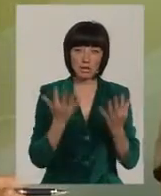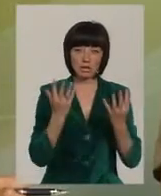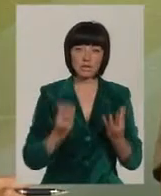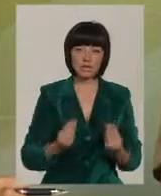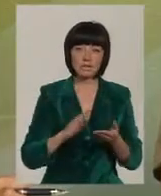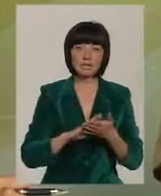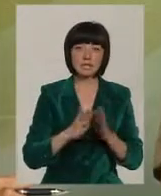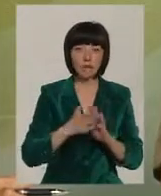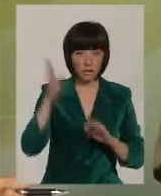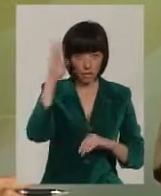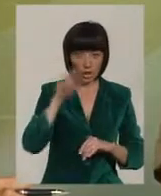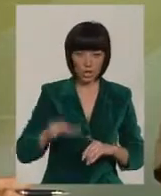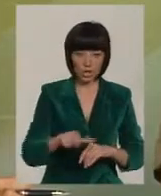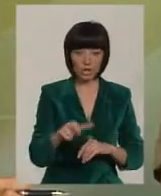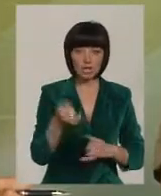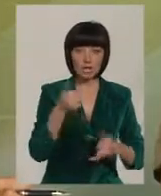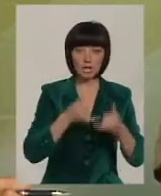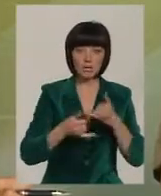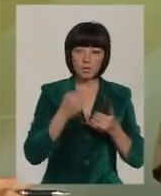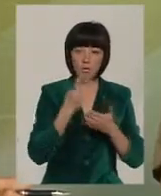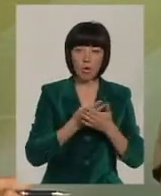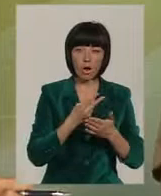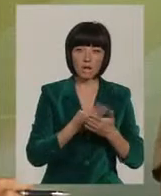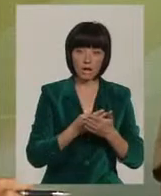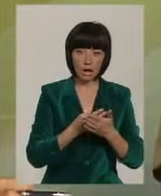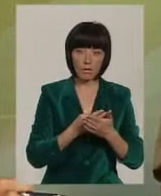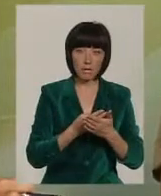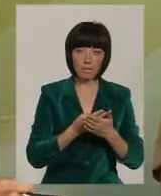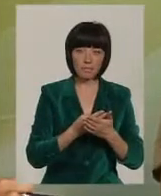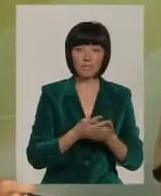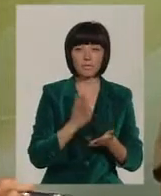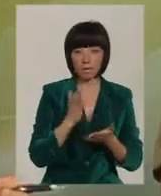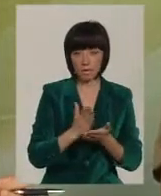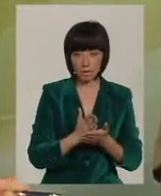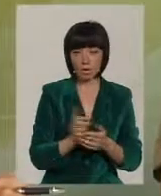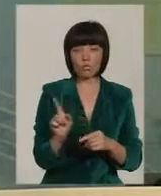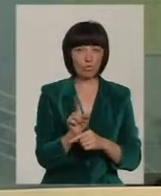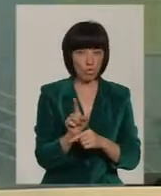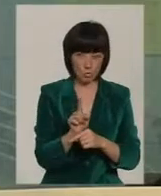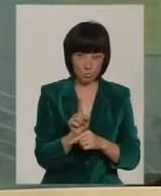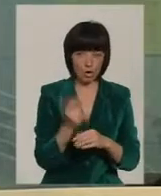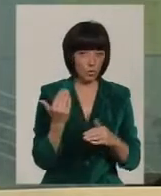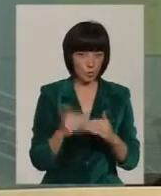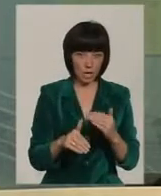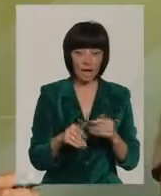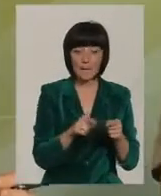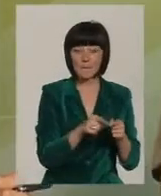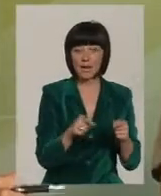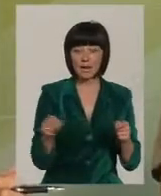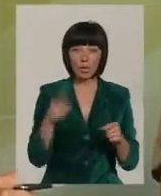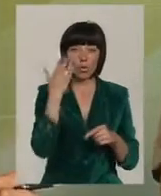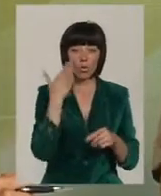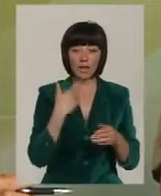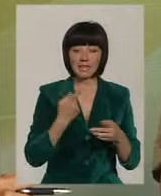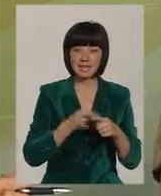дійсно стан річки за хімічними показниками прийшов до норми. Тому що от саме той період, коли